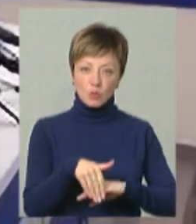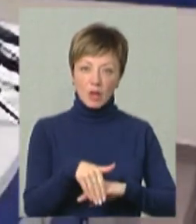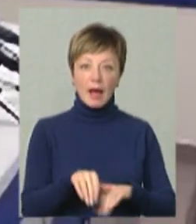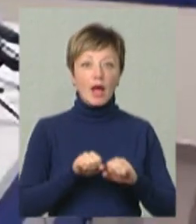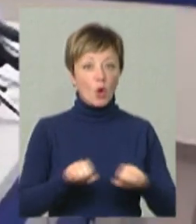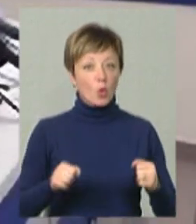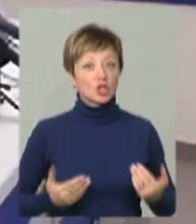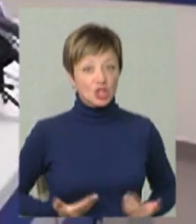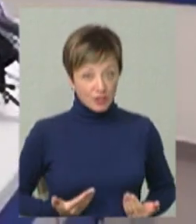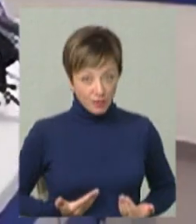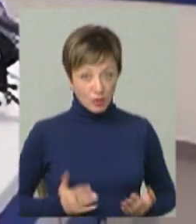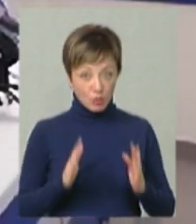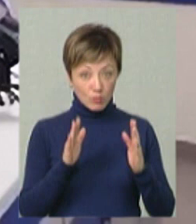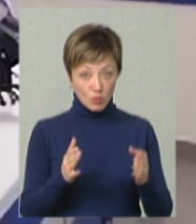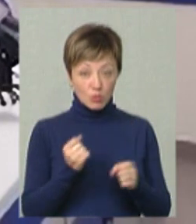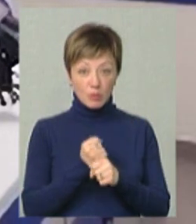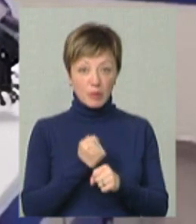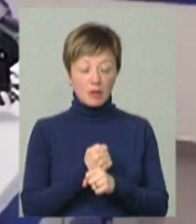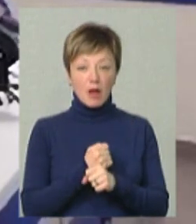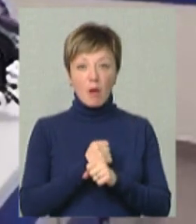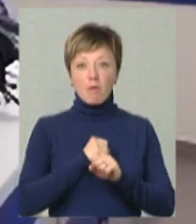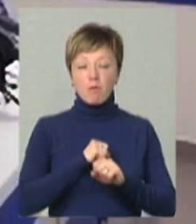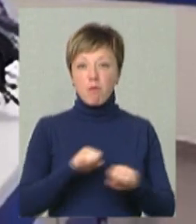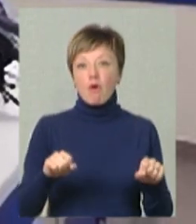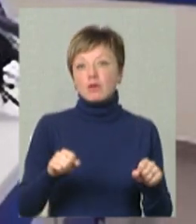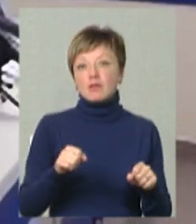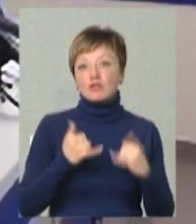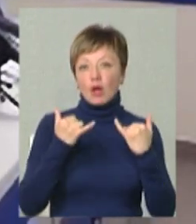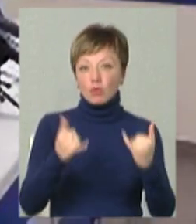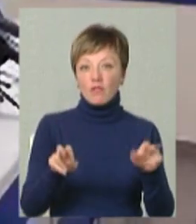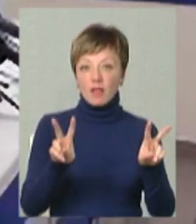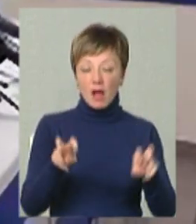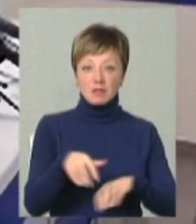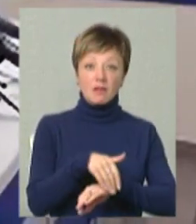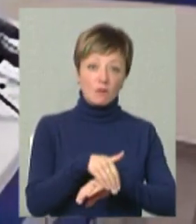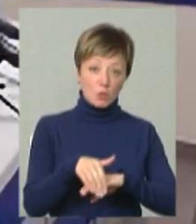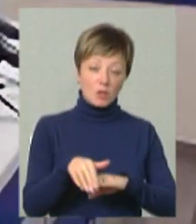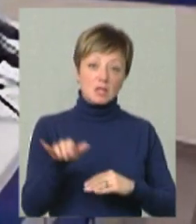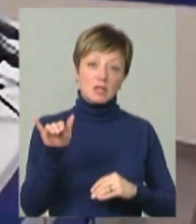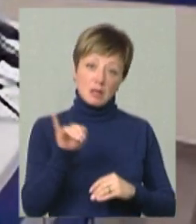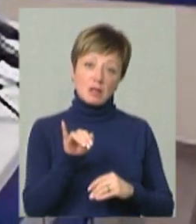живі, які будуть робити неймовірні подвиги, які треба буде вшановувати в назвах вулиць. Ну і